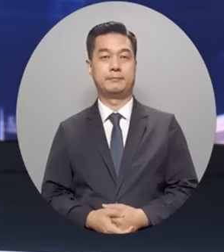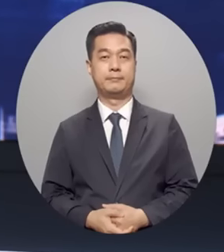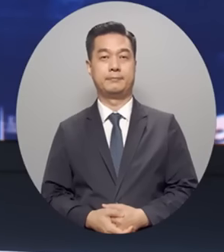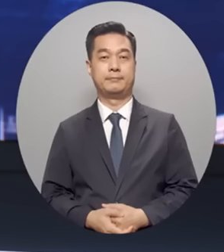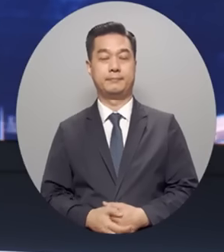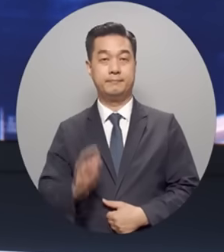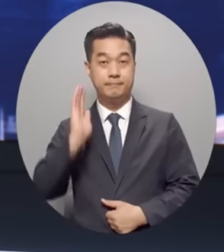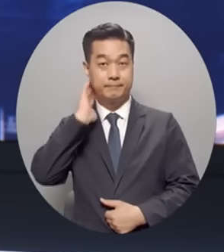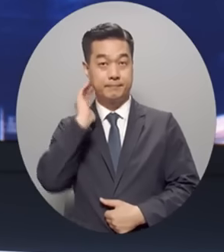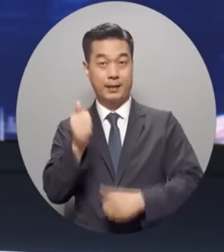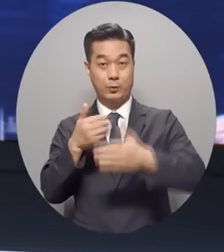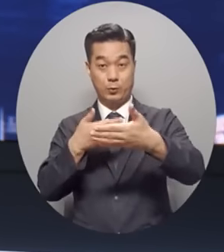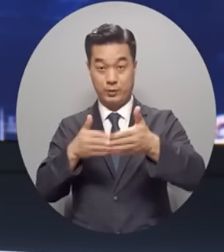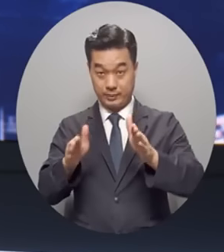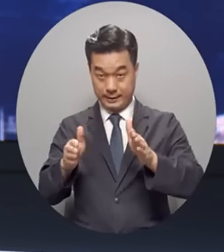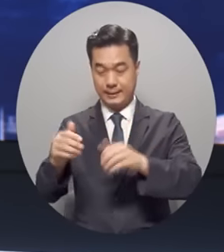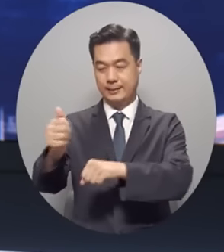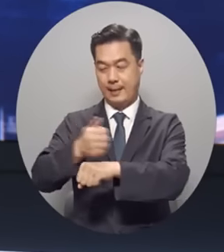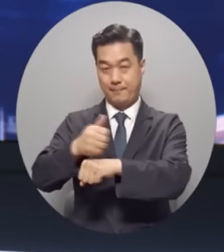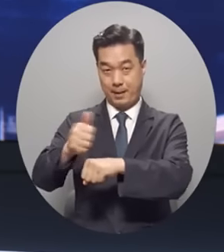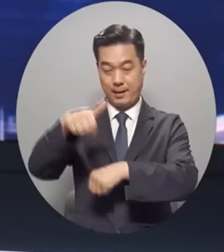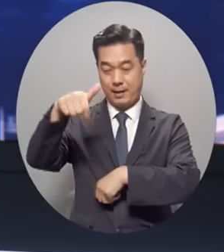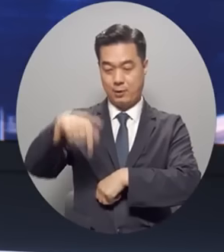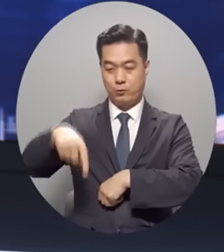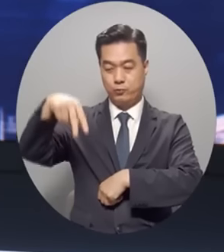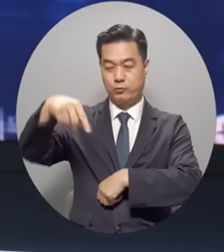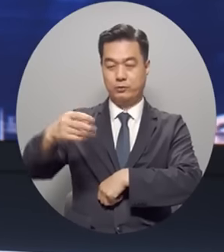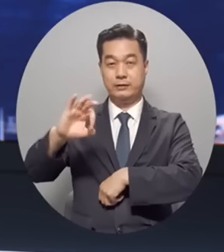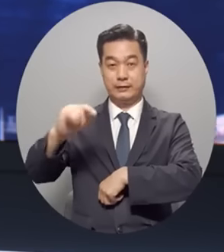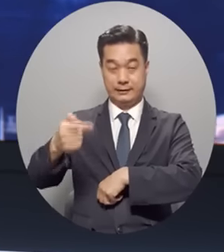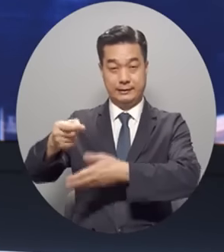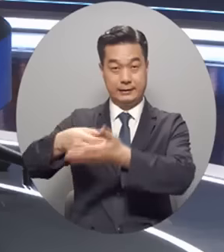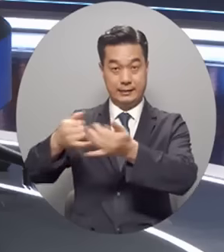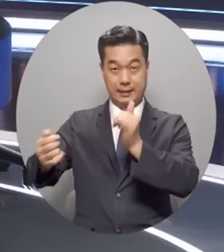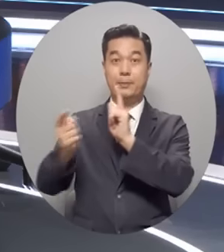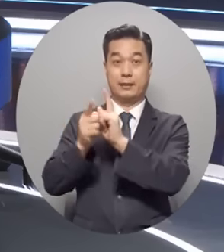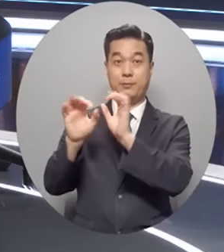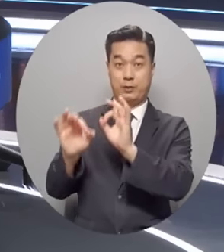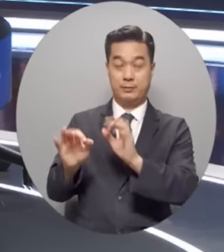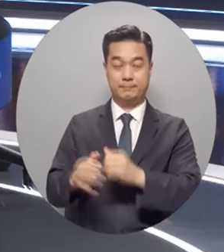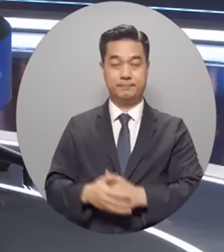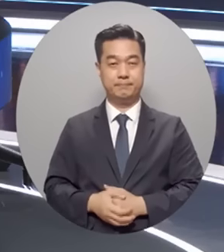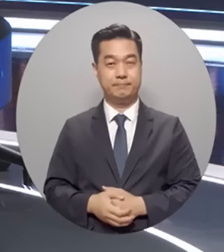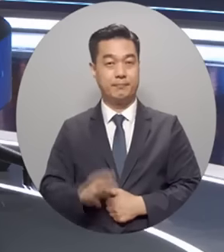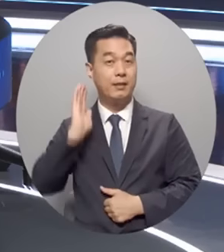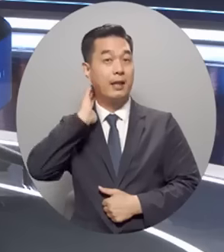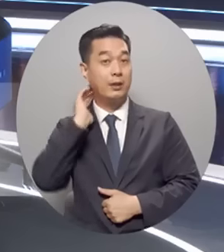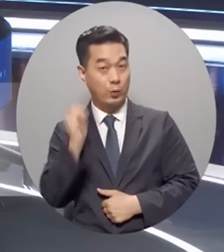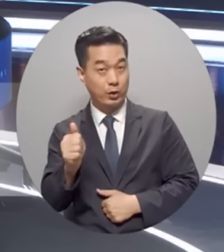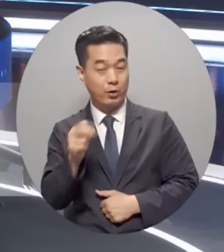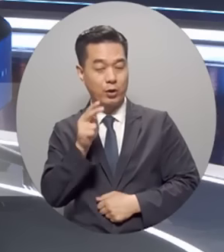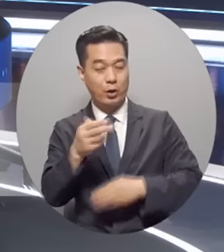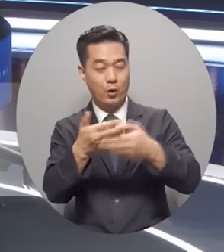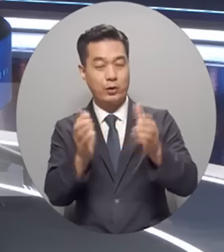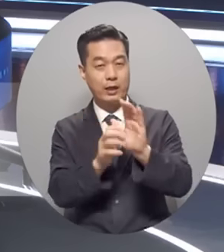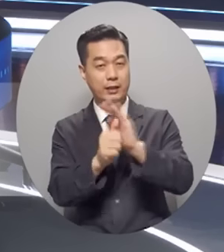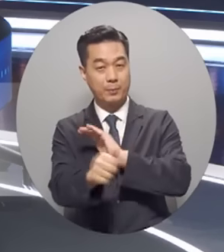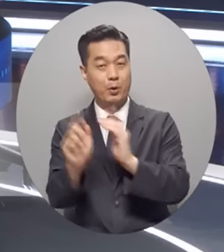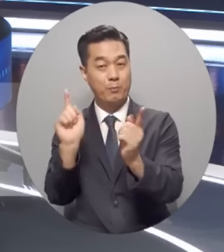대통령실 출입하는 구승은 기자에게 좀 더 물어보겠습니다 자 구기자 대통령과 직권 여당 대표 만나는게 당연하고 또 연락도